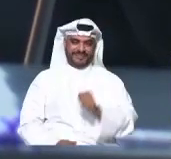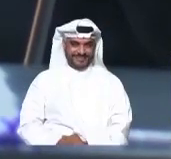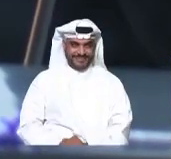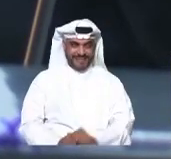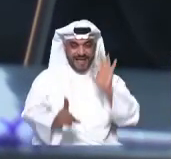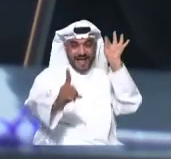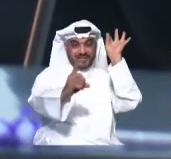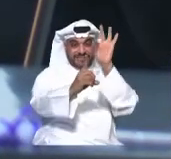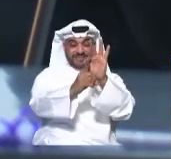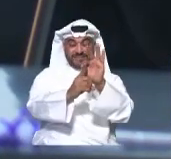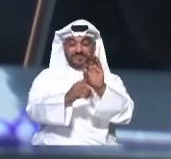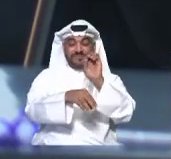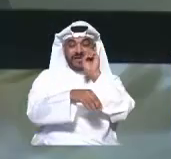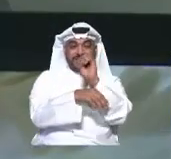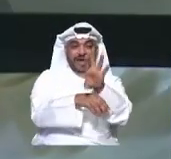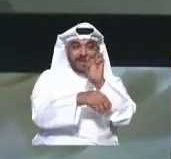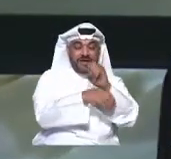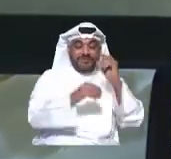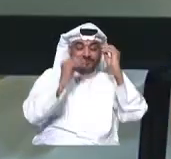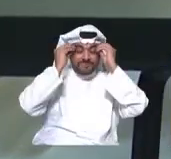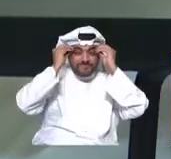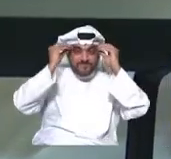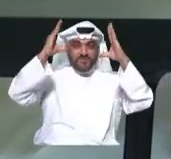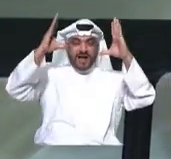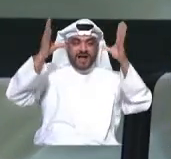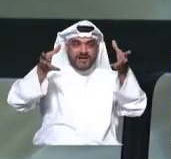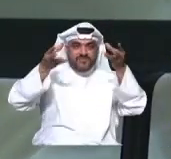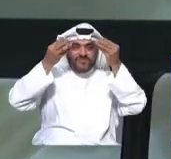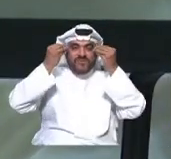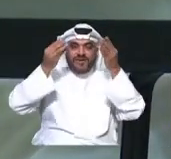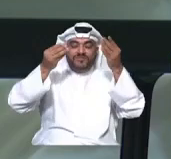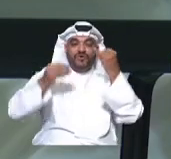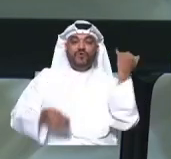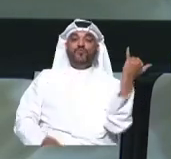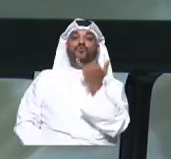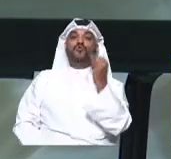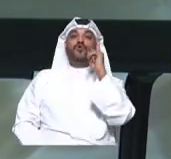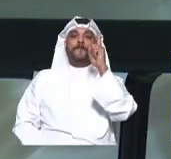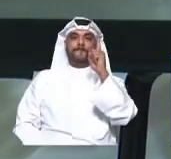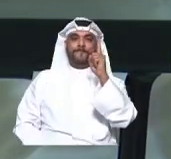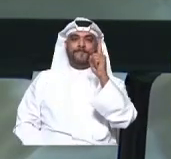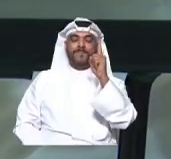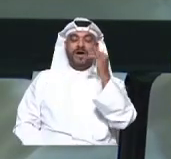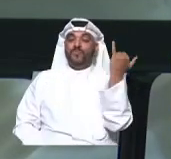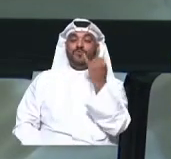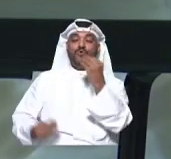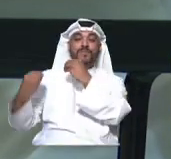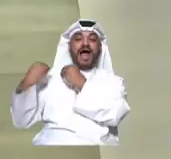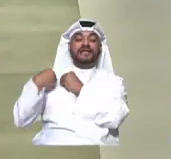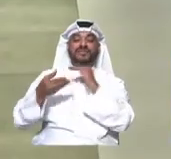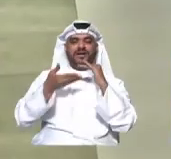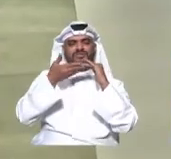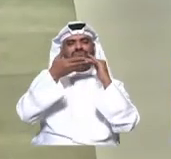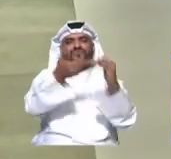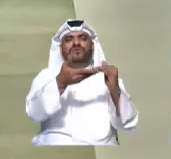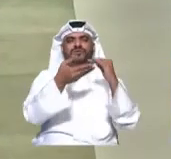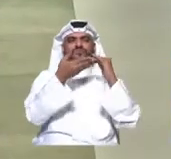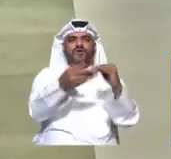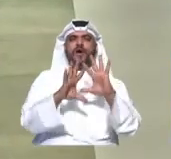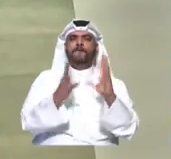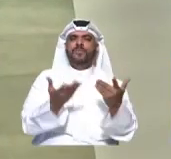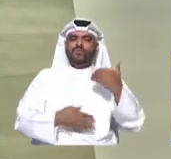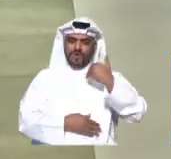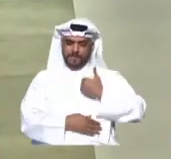الحملة زيادة الوعي لدى المواطنين والمقيمين بأهمية تعزيز مبدأ التكافل الاجتماعي والتذكير بالتلاحم الوطني